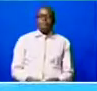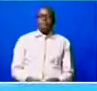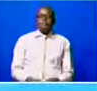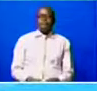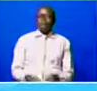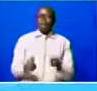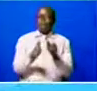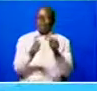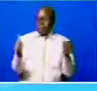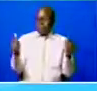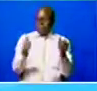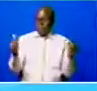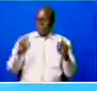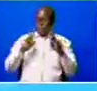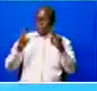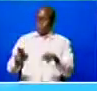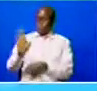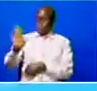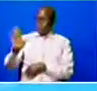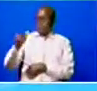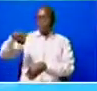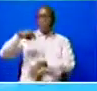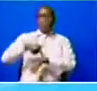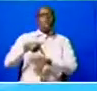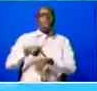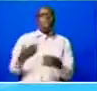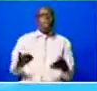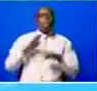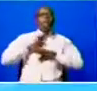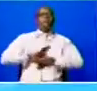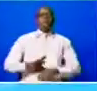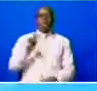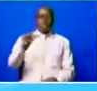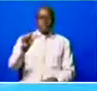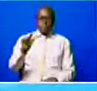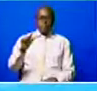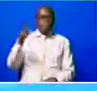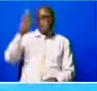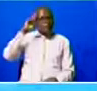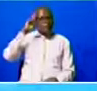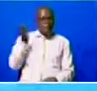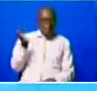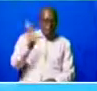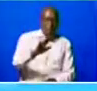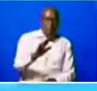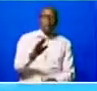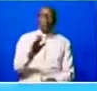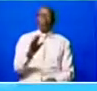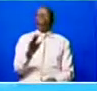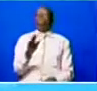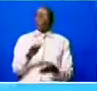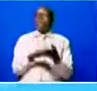Na mtazamaji, bila shaka taarifa hiyo basi inatufikisha kwenye mapumziko kidogo tu. Kumbuka tutarudi kwenye muda